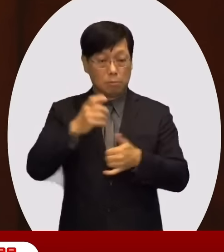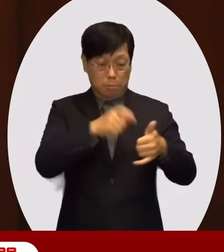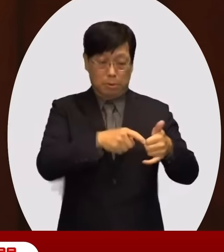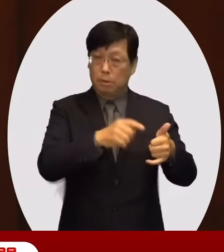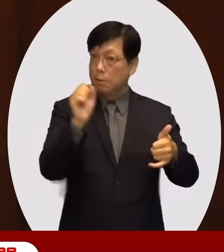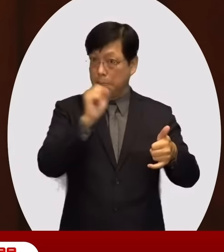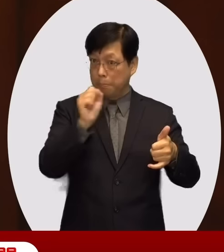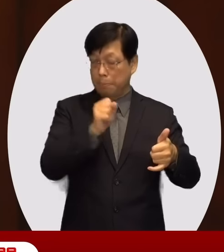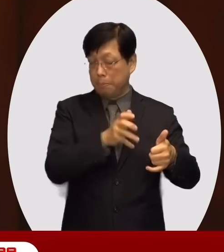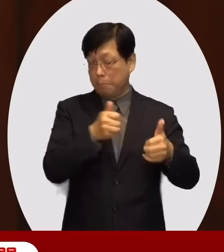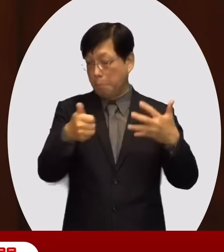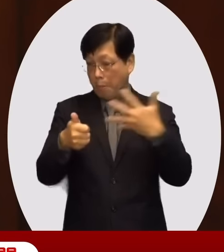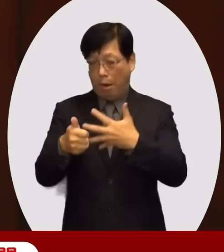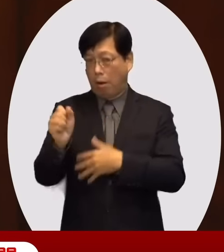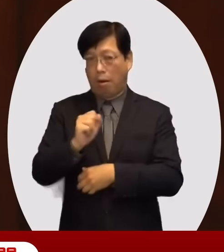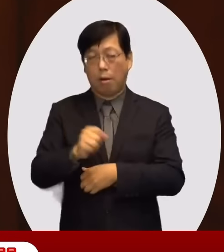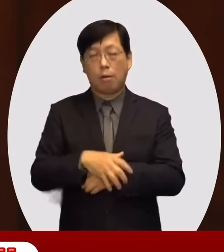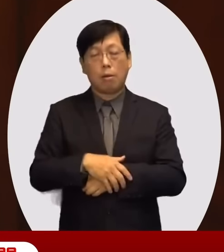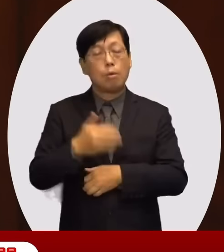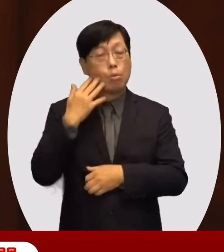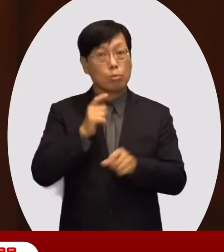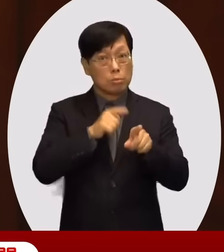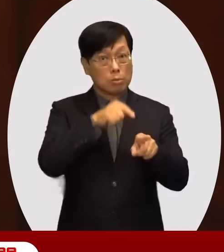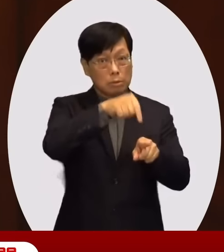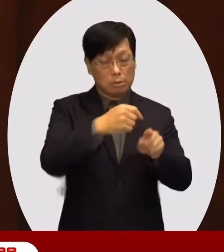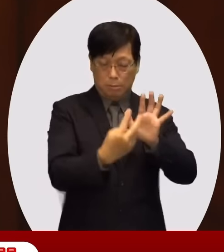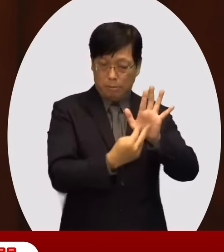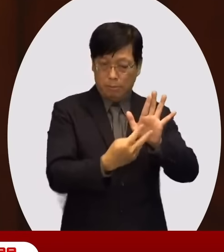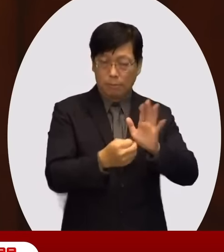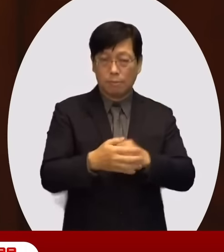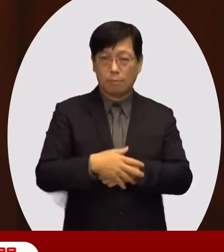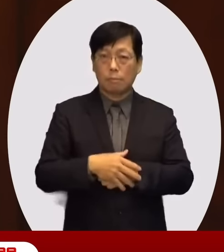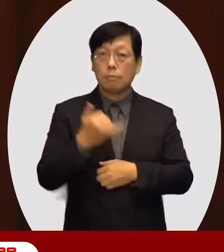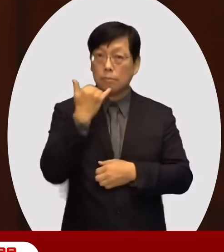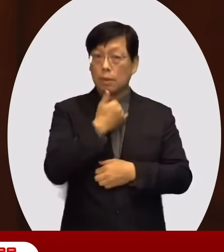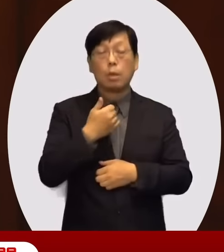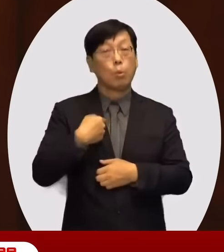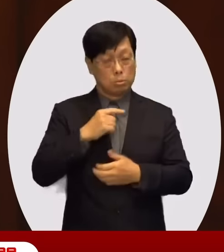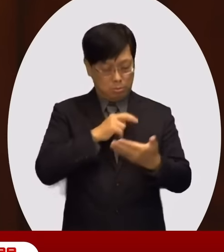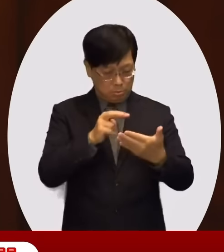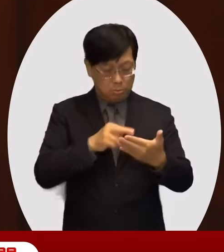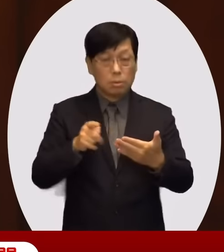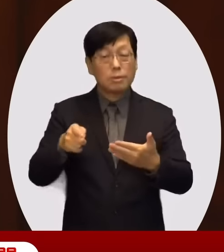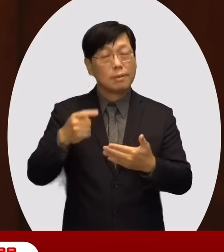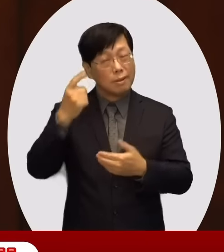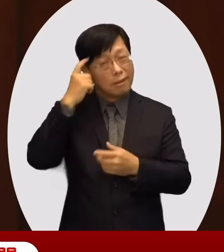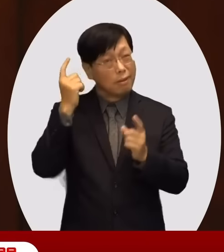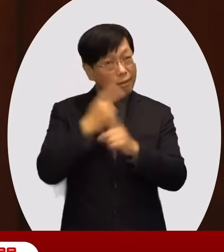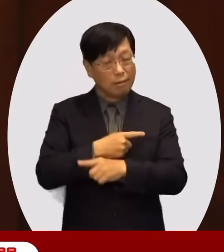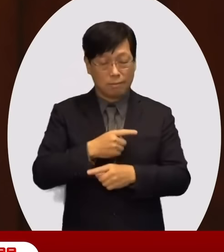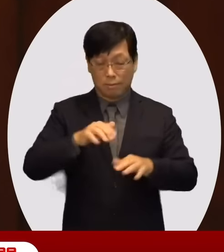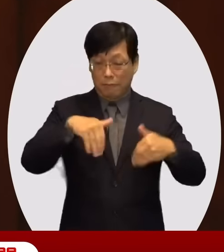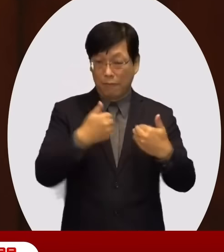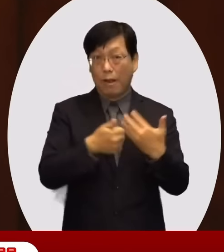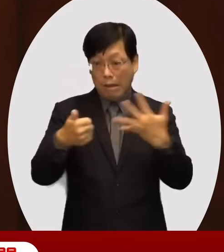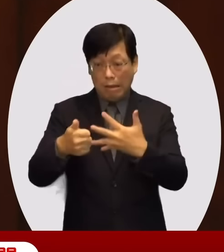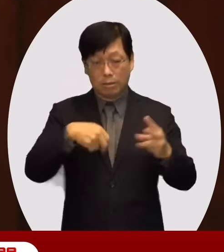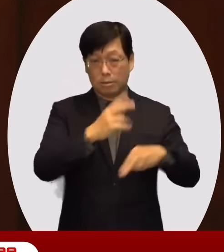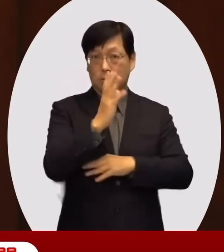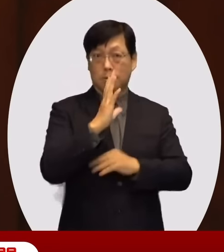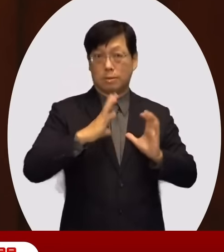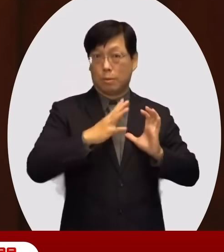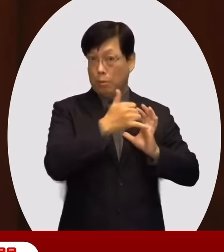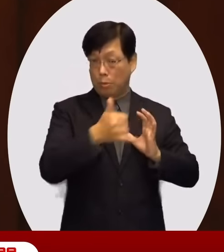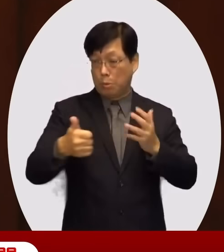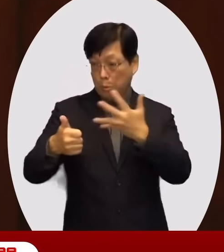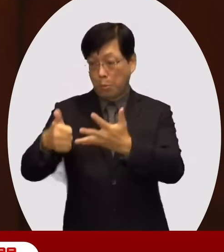为反质询之行为。若照这段话来讲的话，也许我的理解，您是指反质询是指行政官员